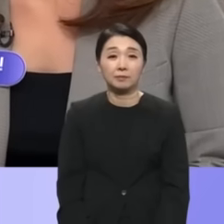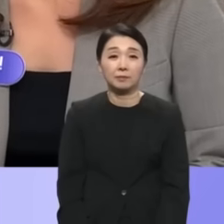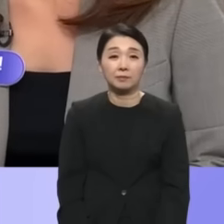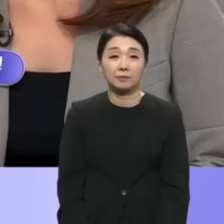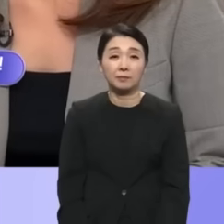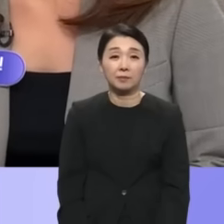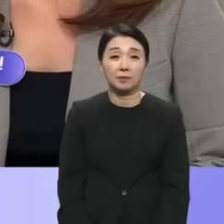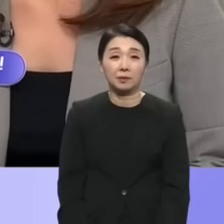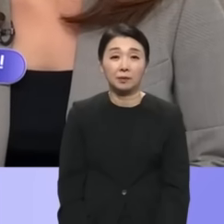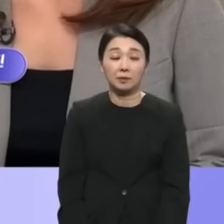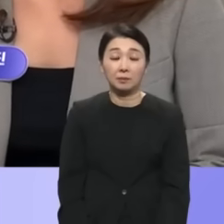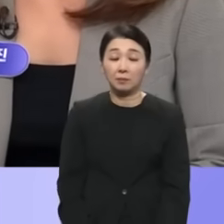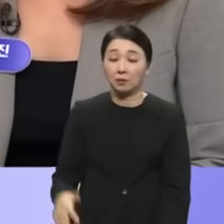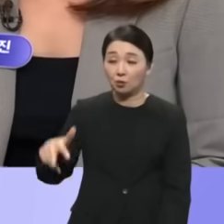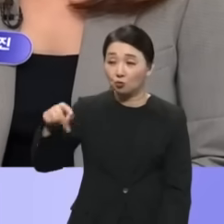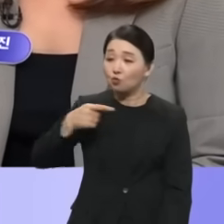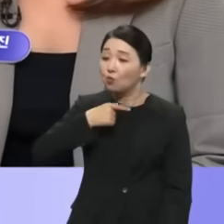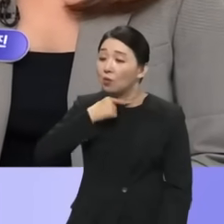사실이라면